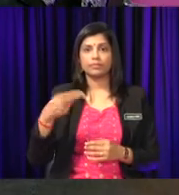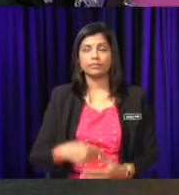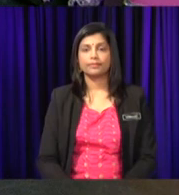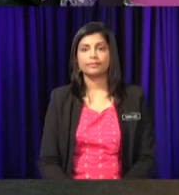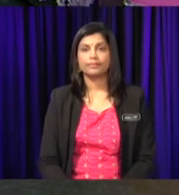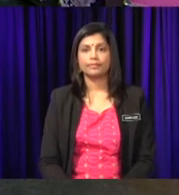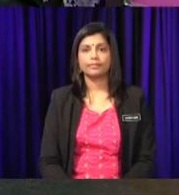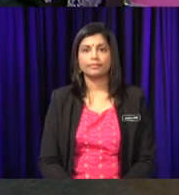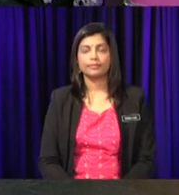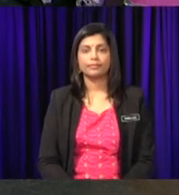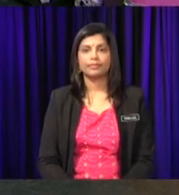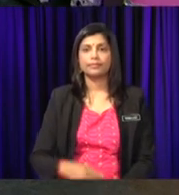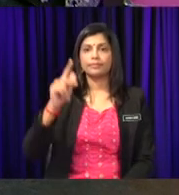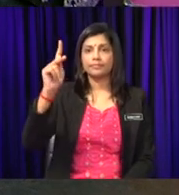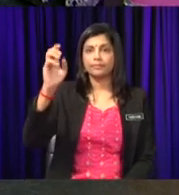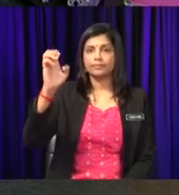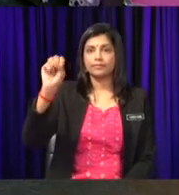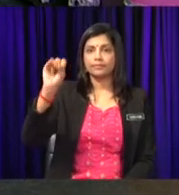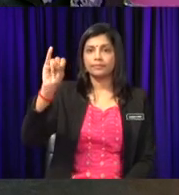akronim sebenarnya